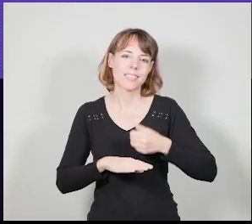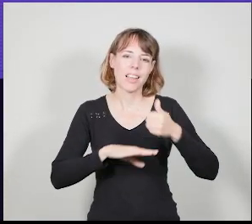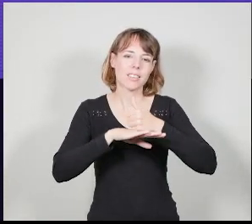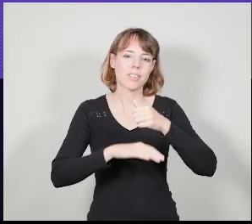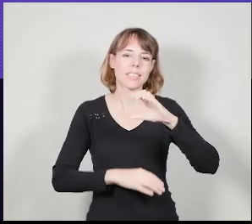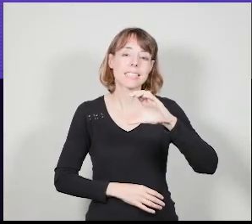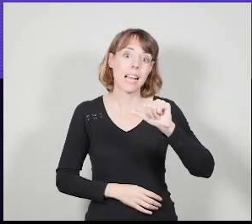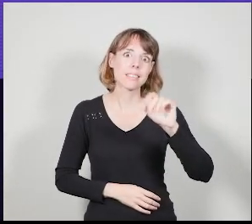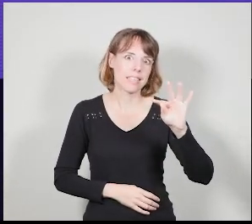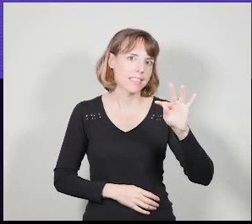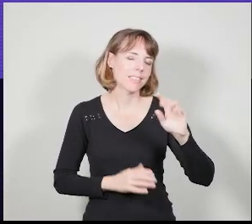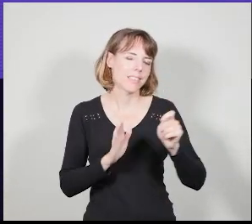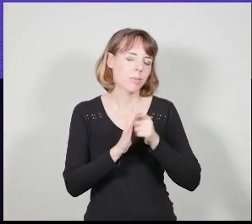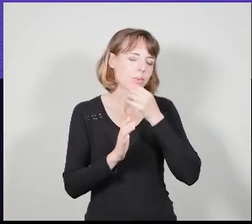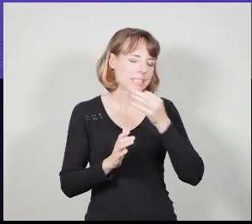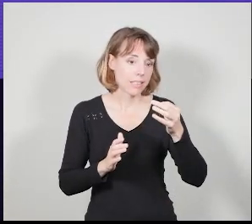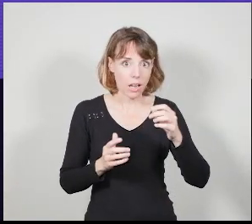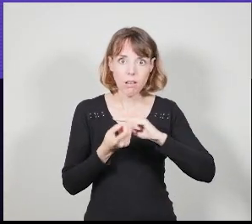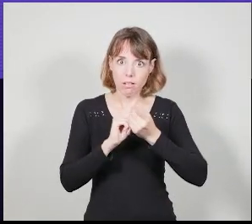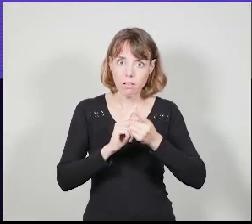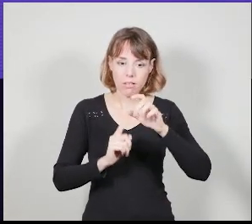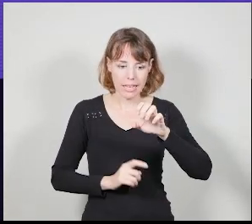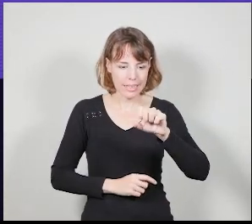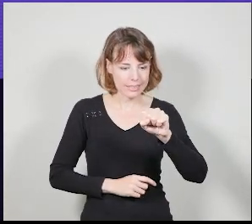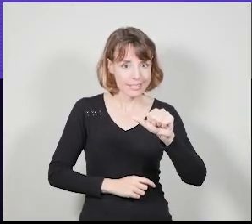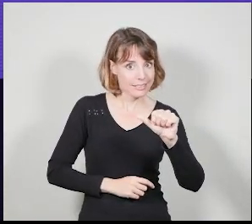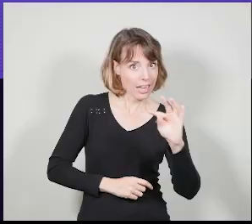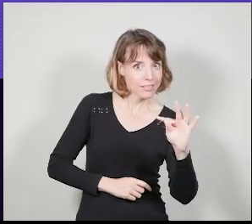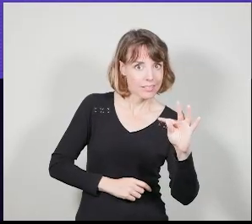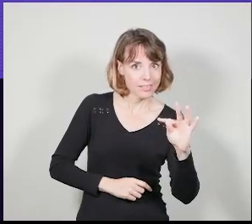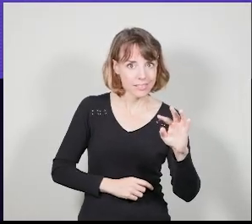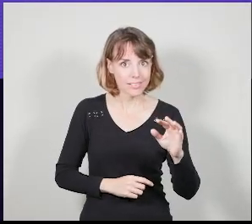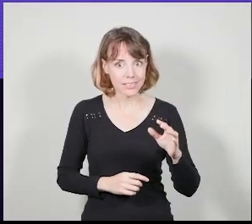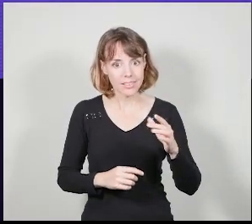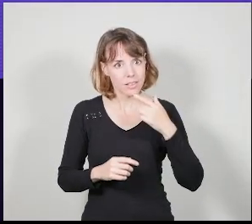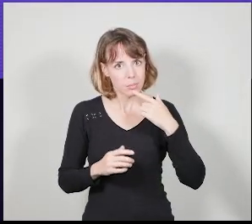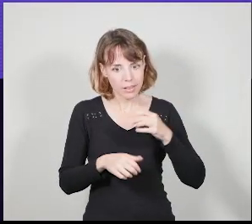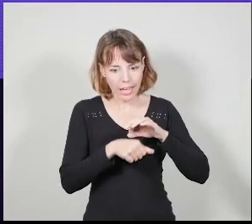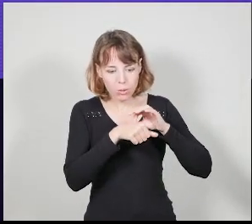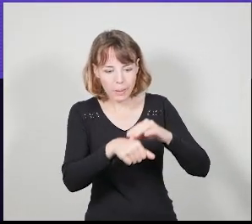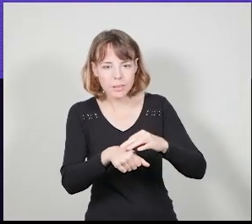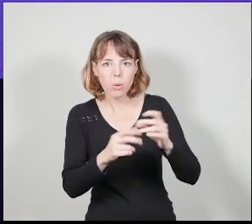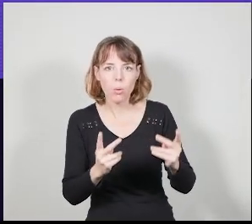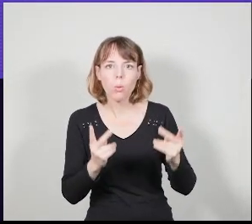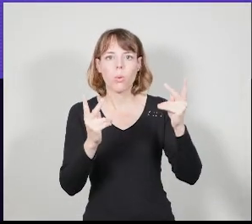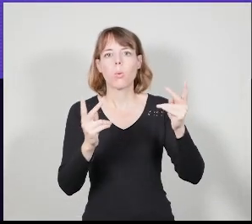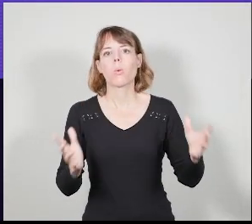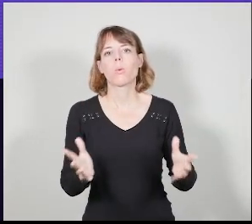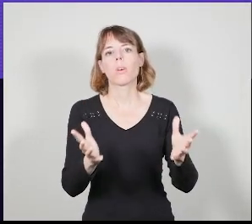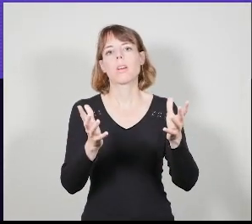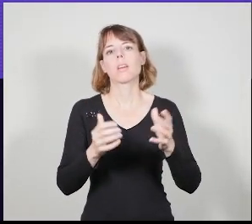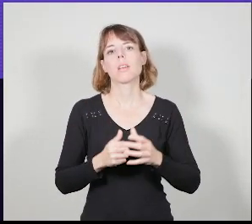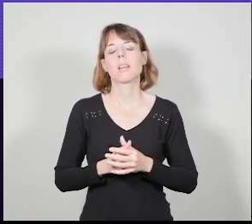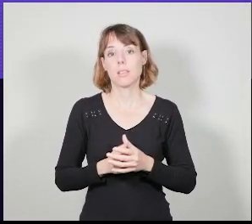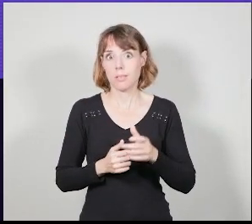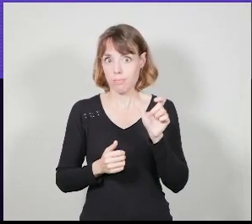le changement de CAT à ESAT, avec le changement aujourd'hui qui valorise la notion d'accompagnement, montre que les